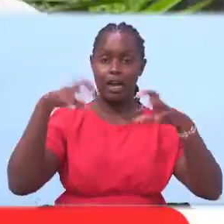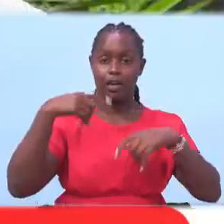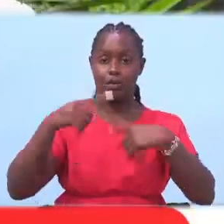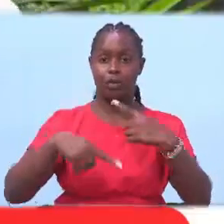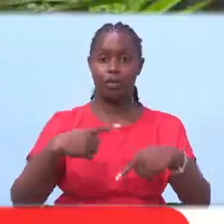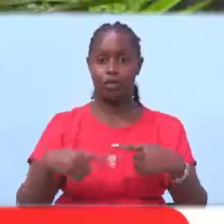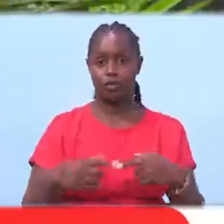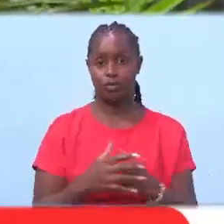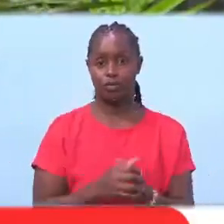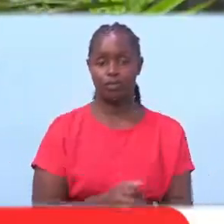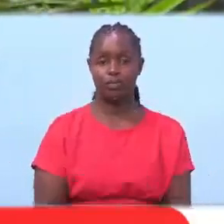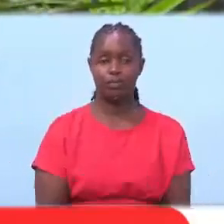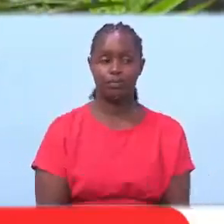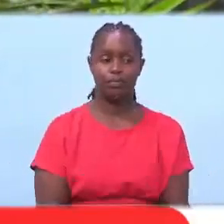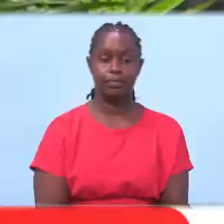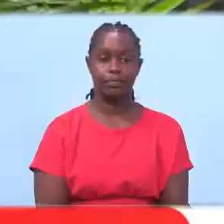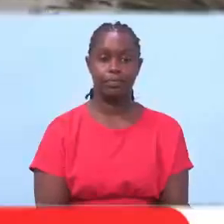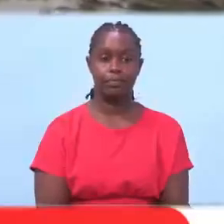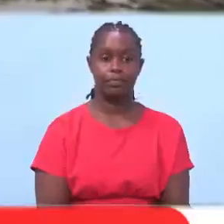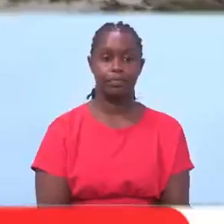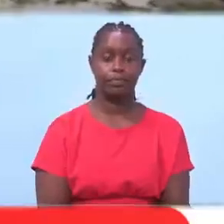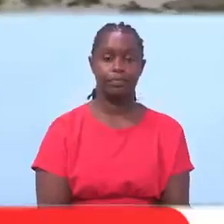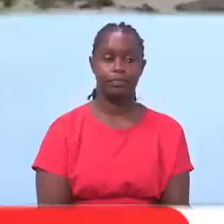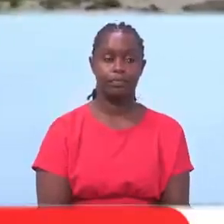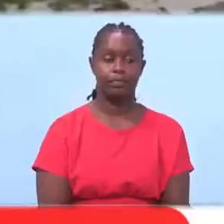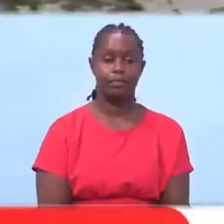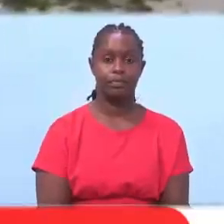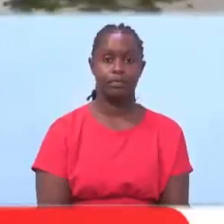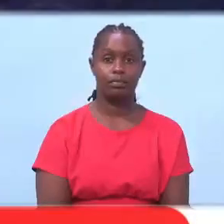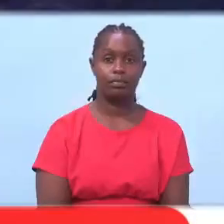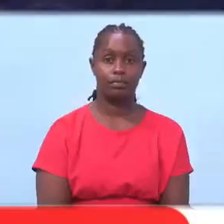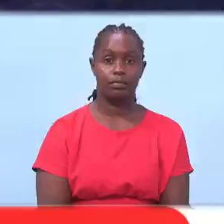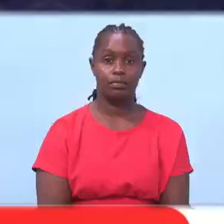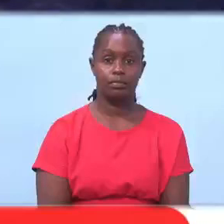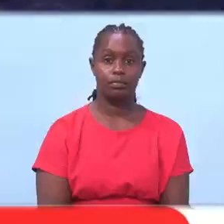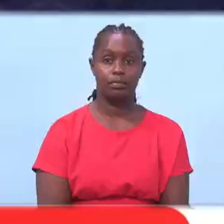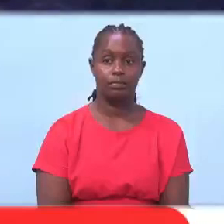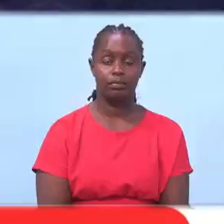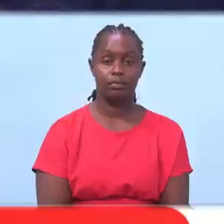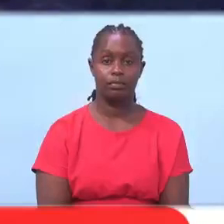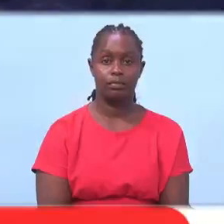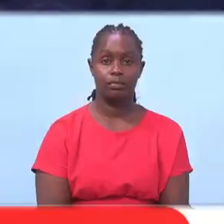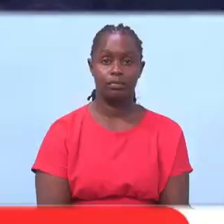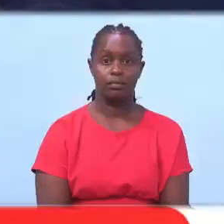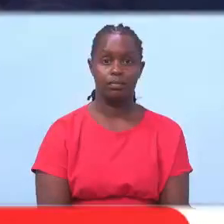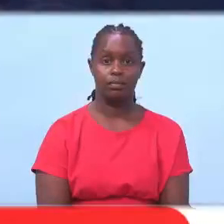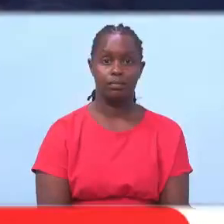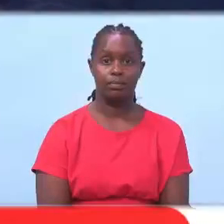itazidi. Sheila Chelangat, Runinga ya TV47.